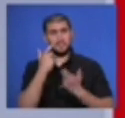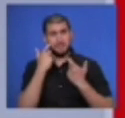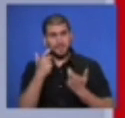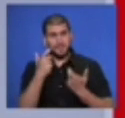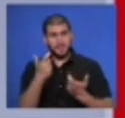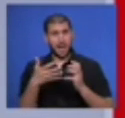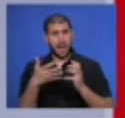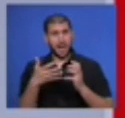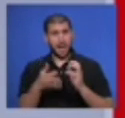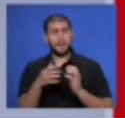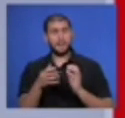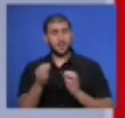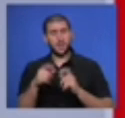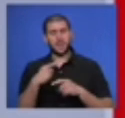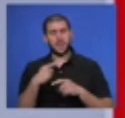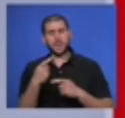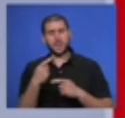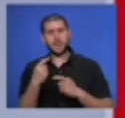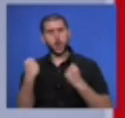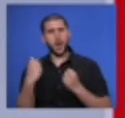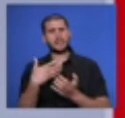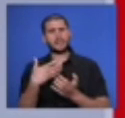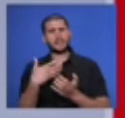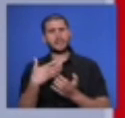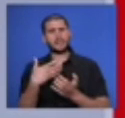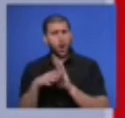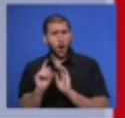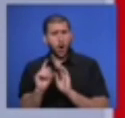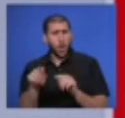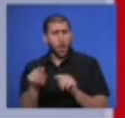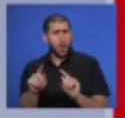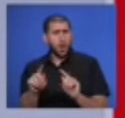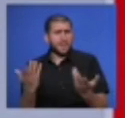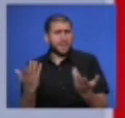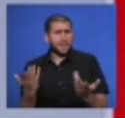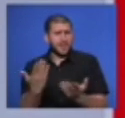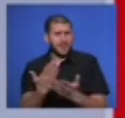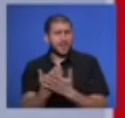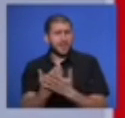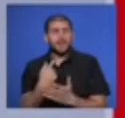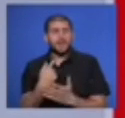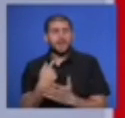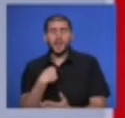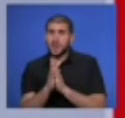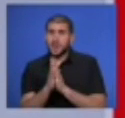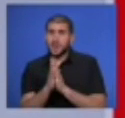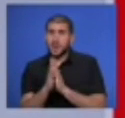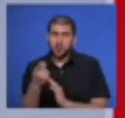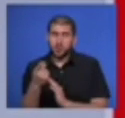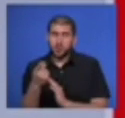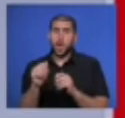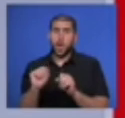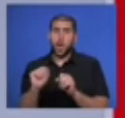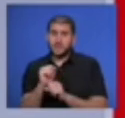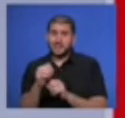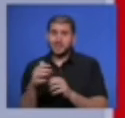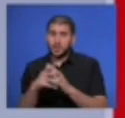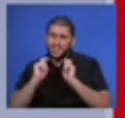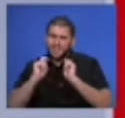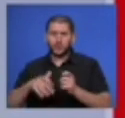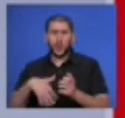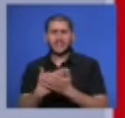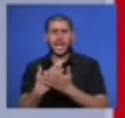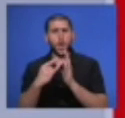עוד שיניים, והצעת חוק הזאת לא מגיעה לידי מימוש, ואני קורא לחברים מהקואליציה ומהאופוזיציה, תגישו את הצעת החוק, שאני